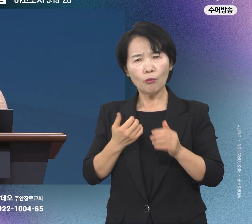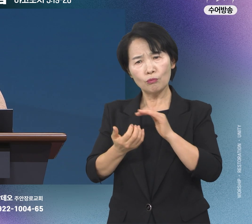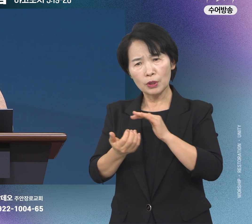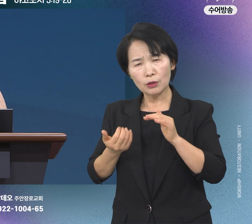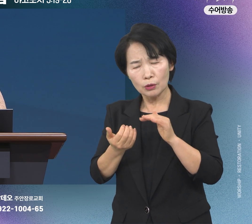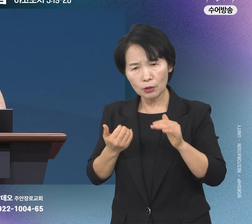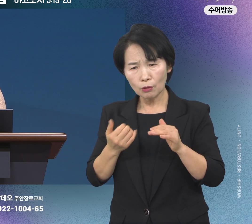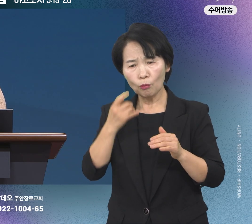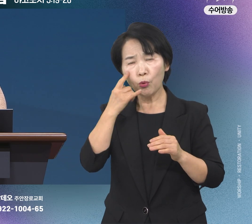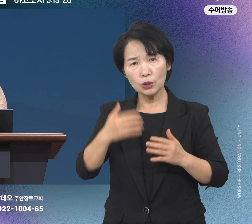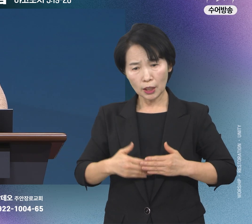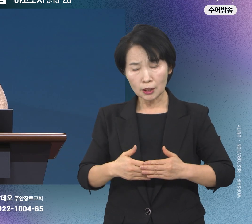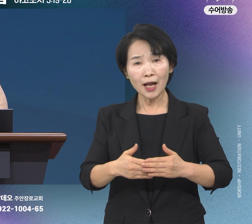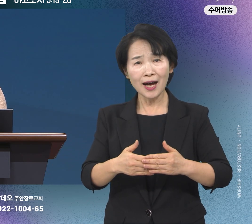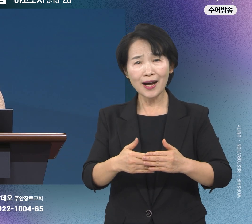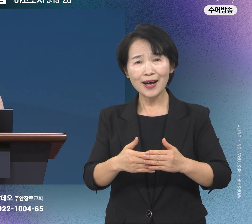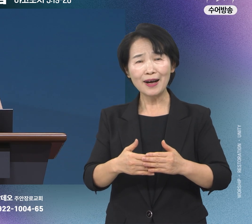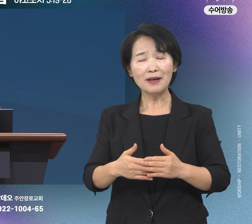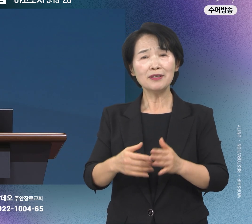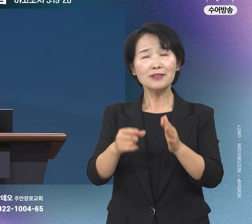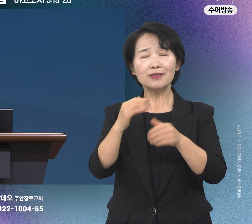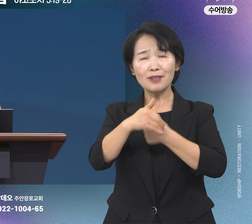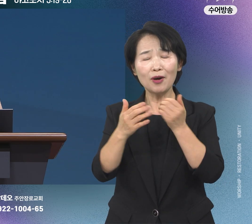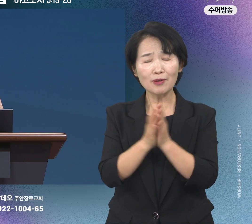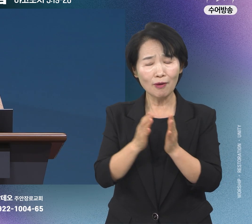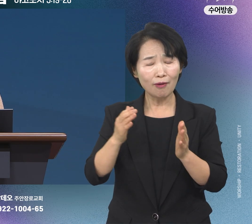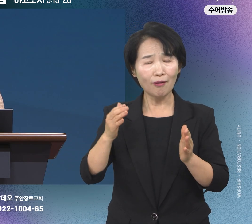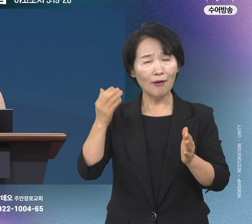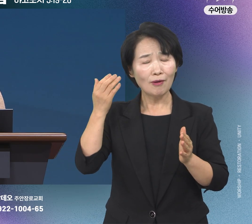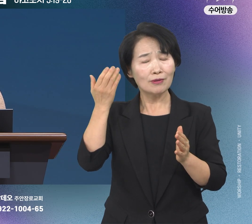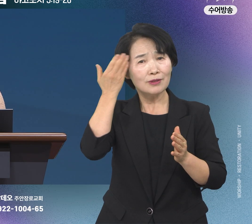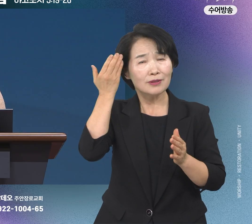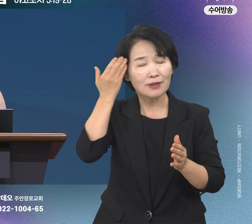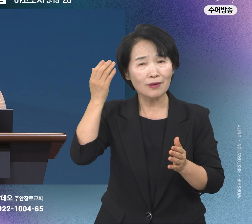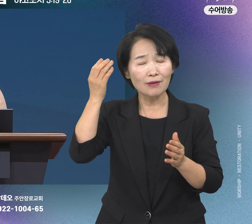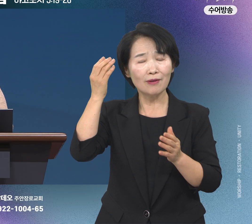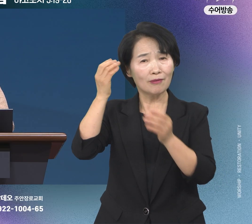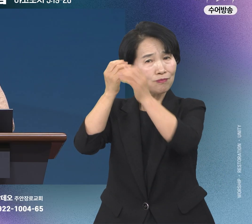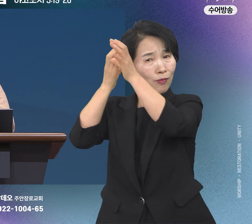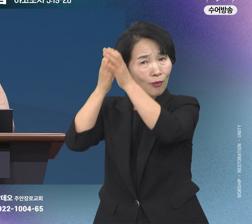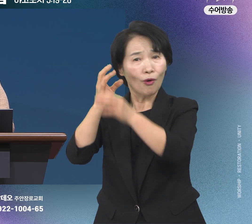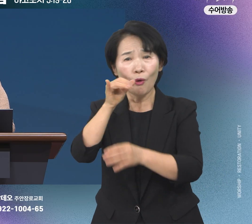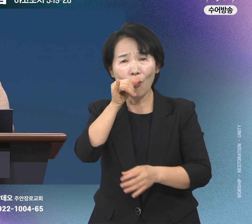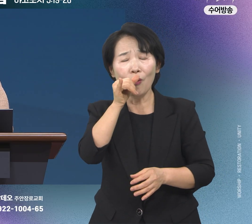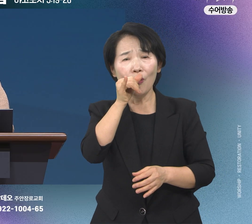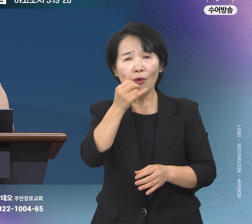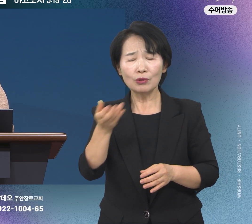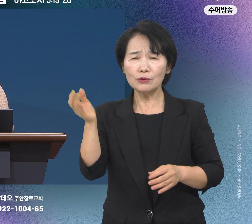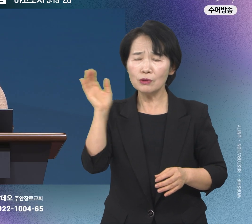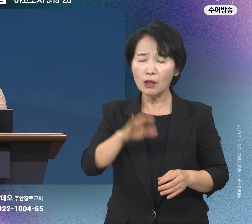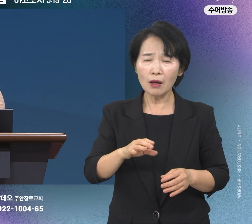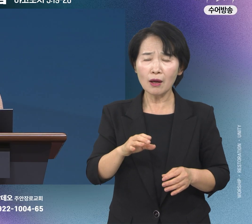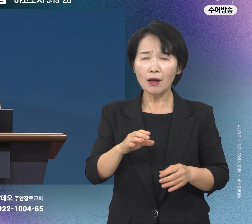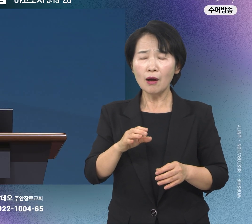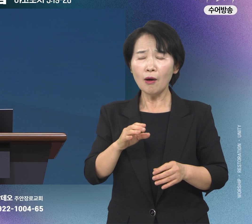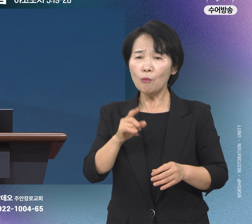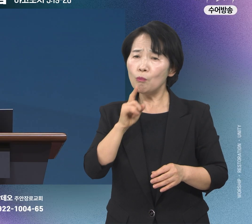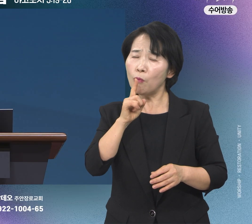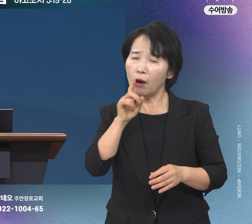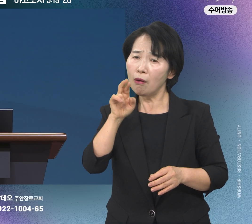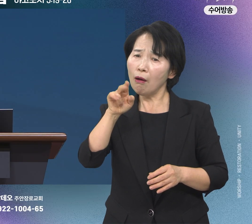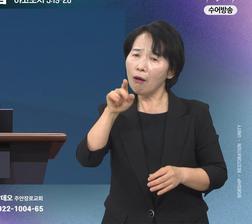모태신앙 하면서 성경을 듣고 배운 지식이 있었는데 그 지식으로는 도무지 반박할 말들이